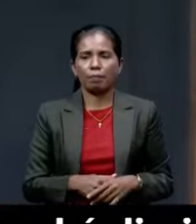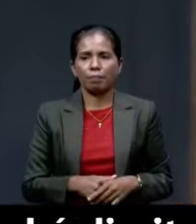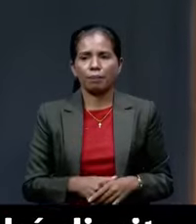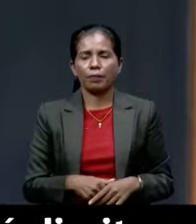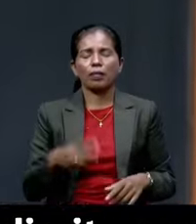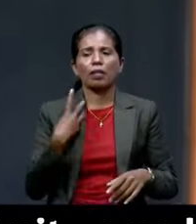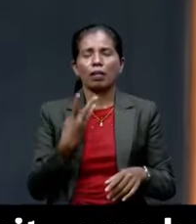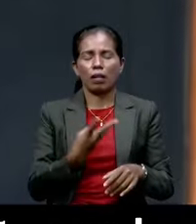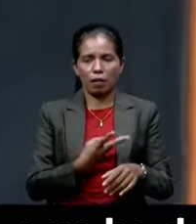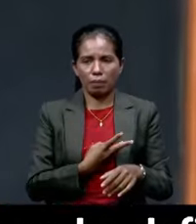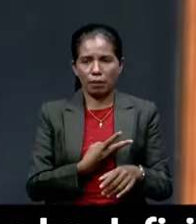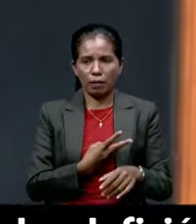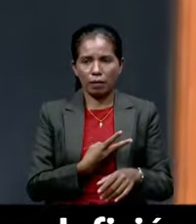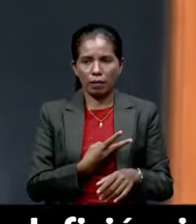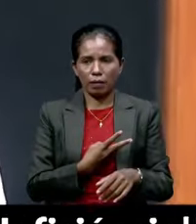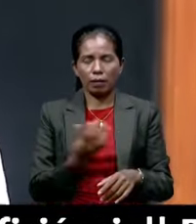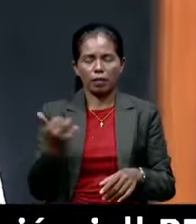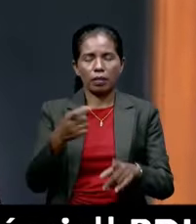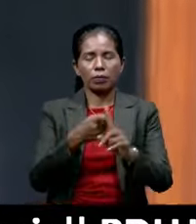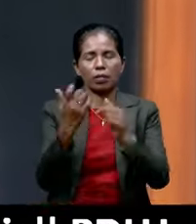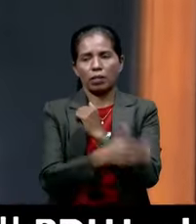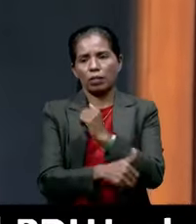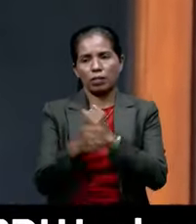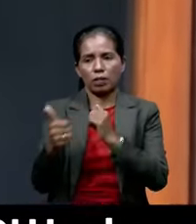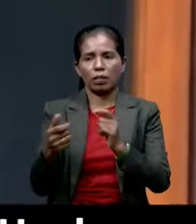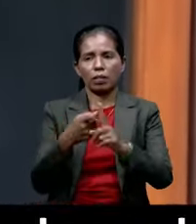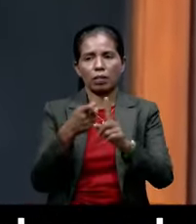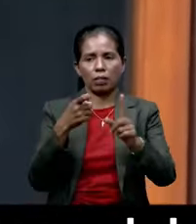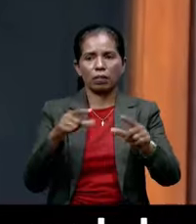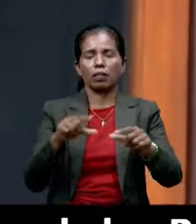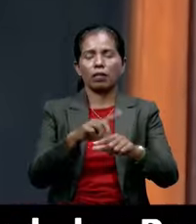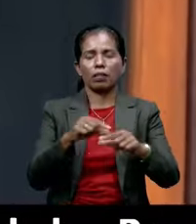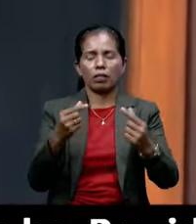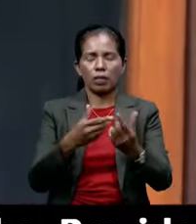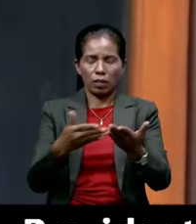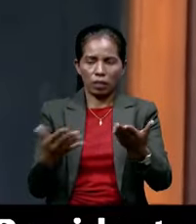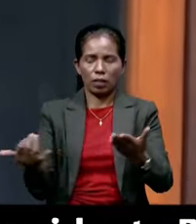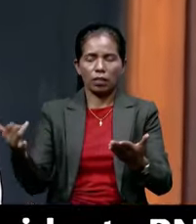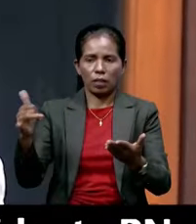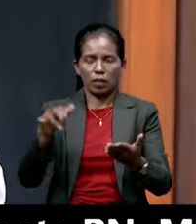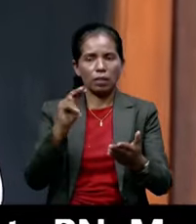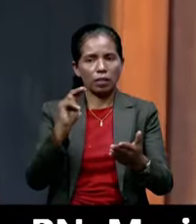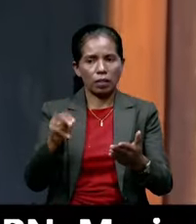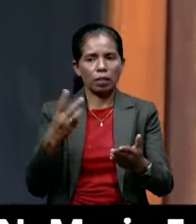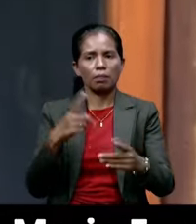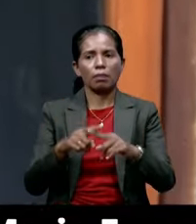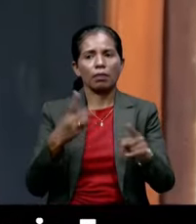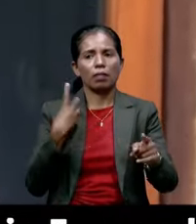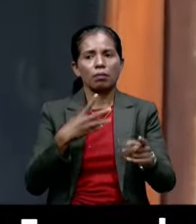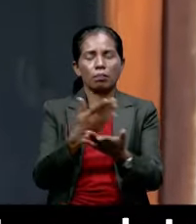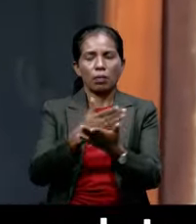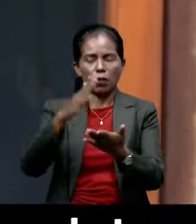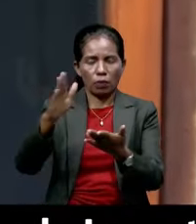ami serangkan sirarai liu mai oso pru gesau sirnen rasi mebe ami ba hola